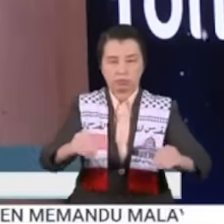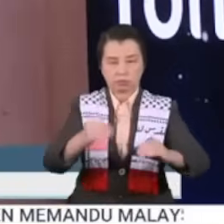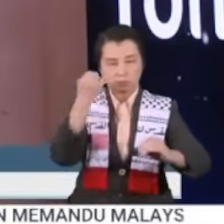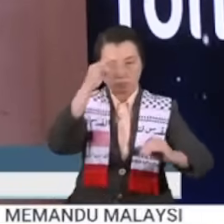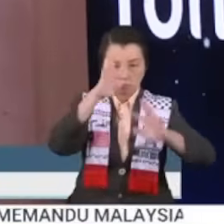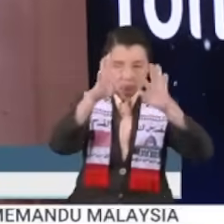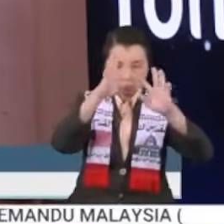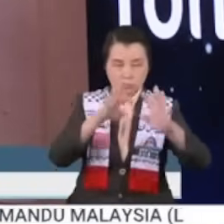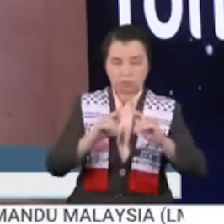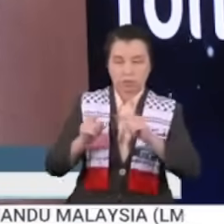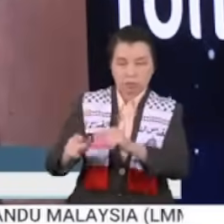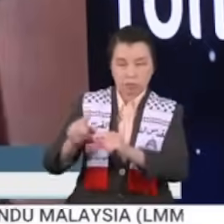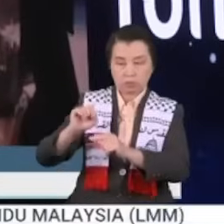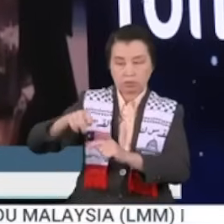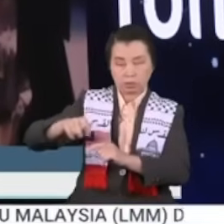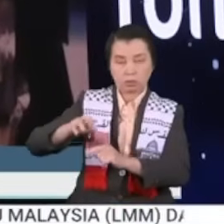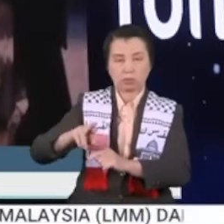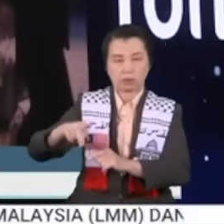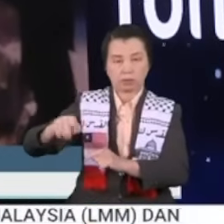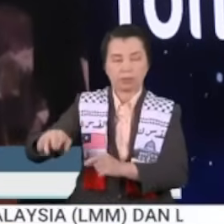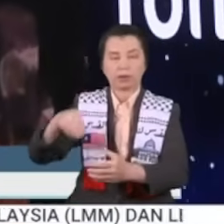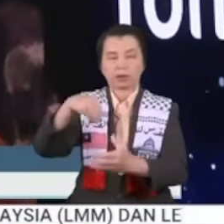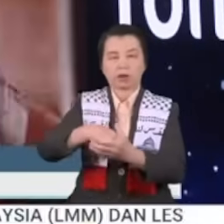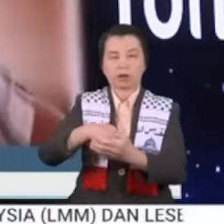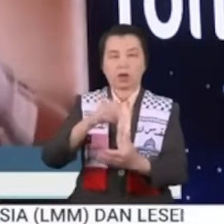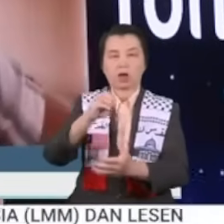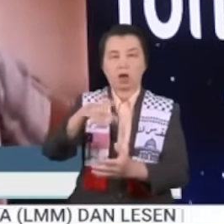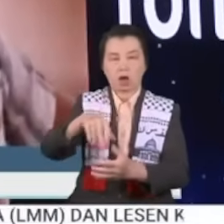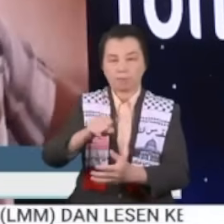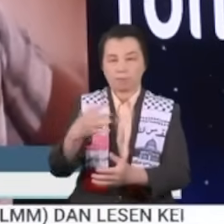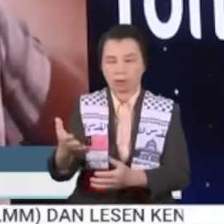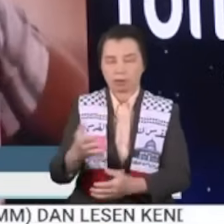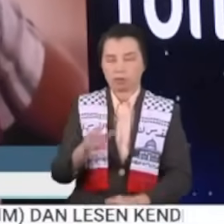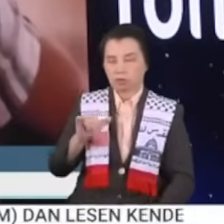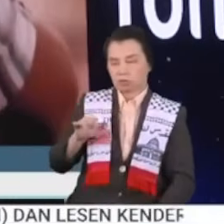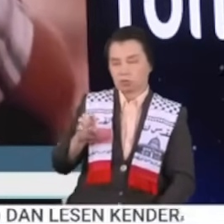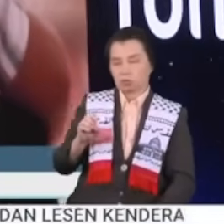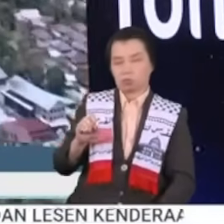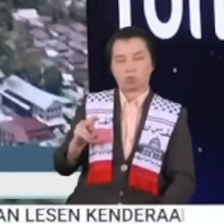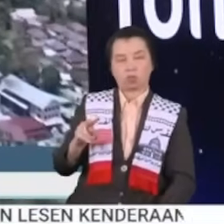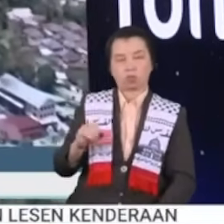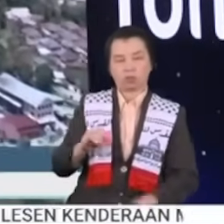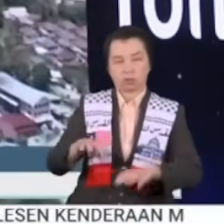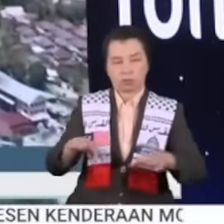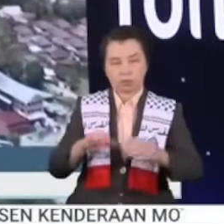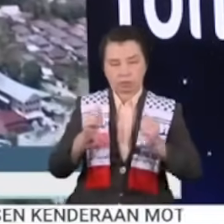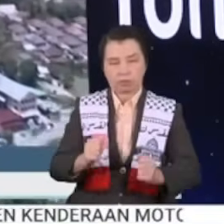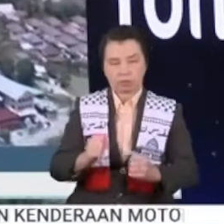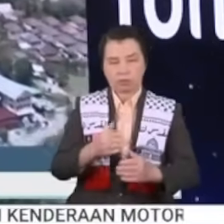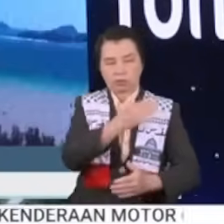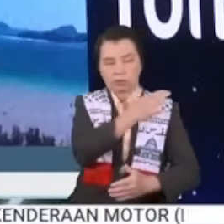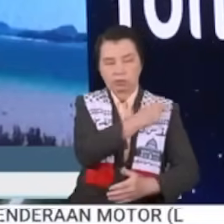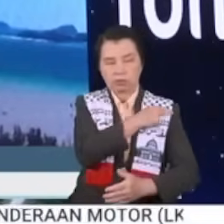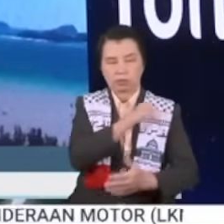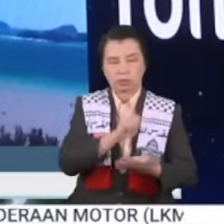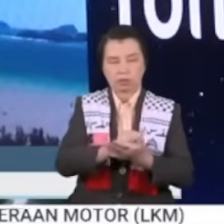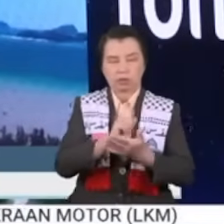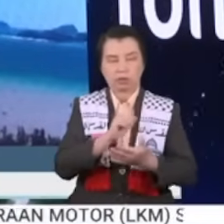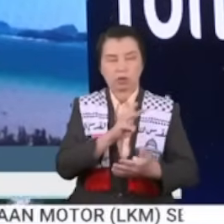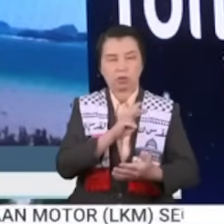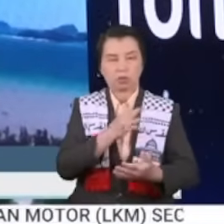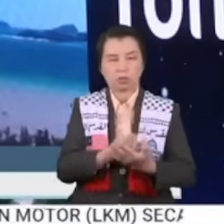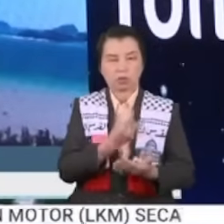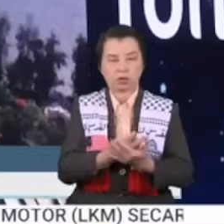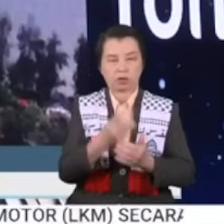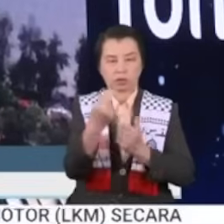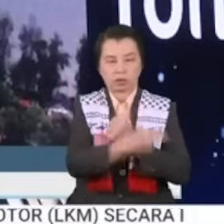inovatif ini ke dalam operasi mereka Yono dibangunkan badan berkanun di bawah seliaan Kementerian kewangan Negeri iaitu